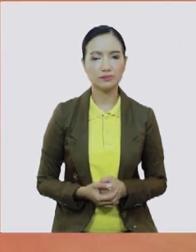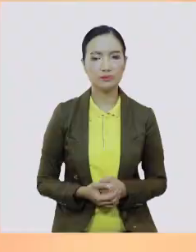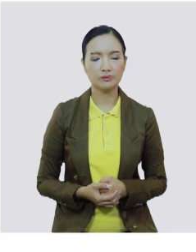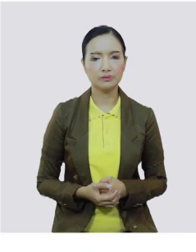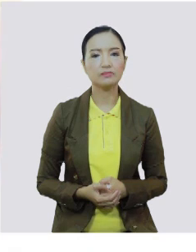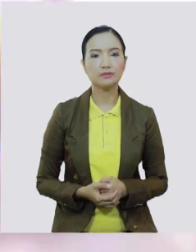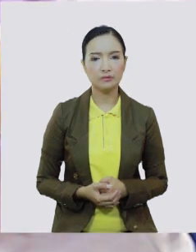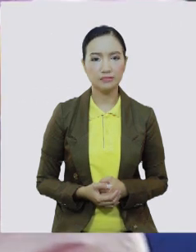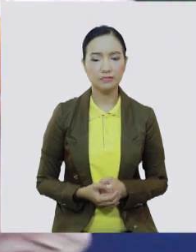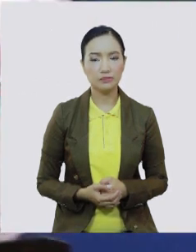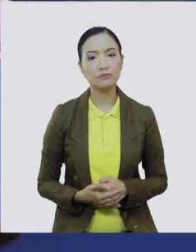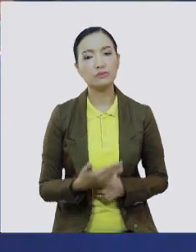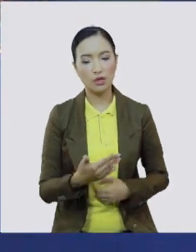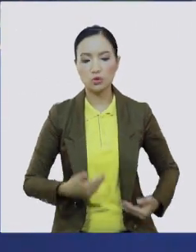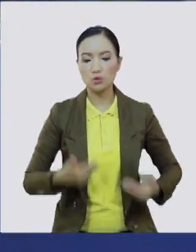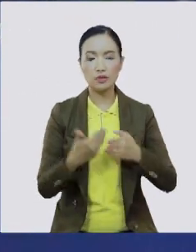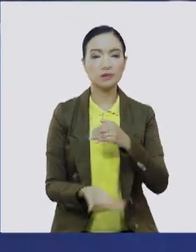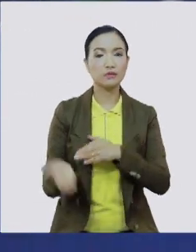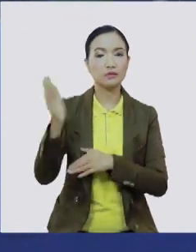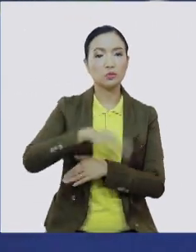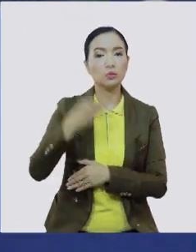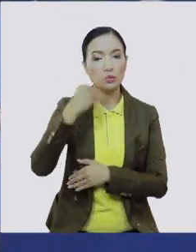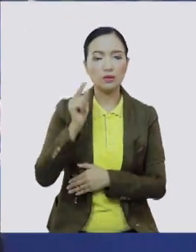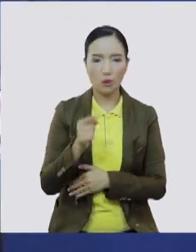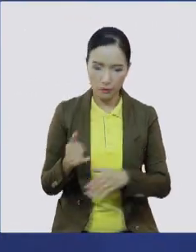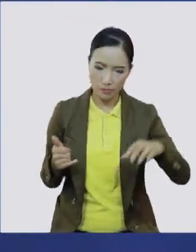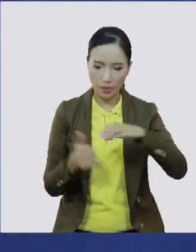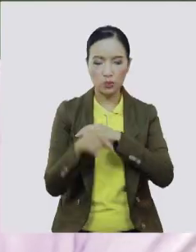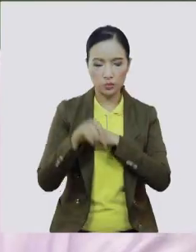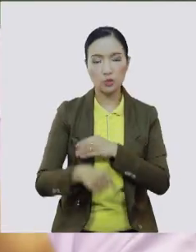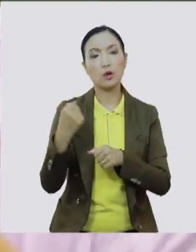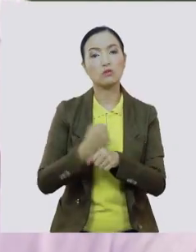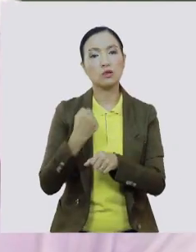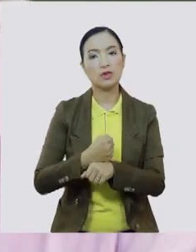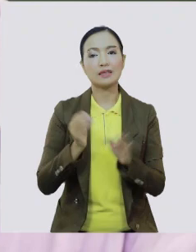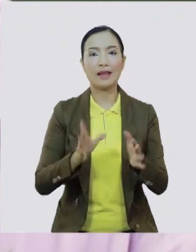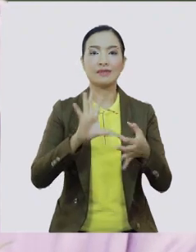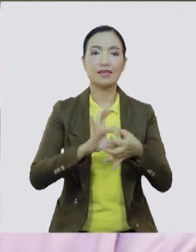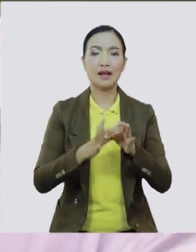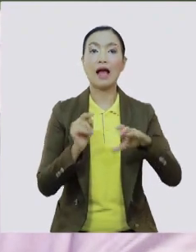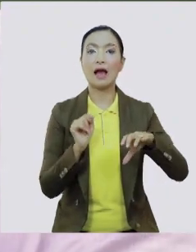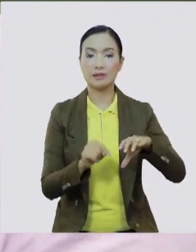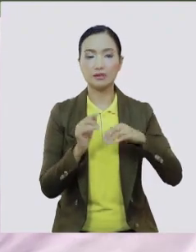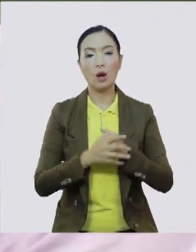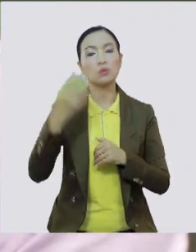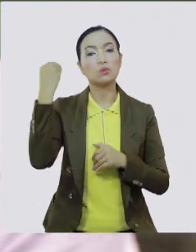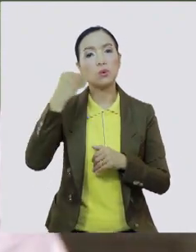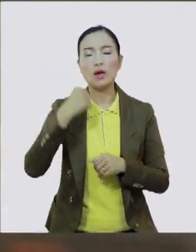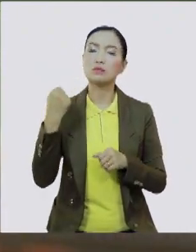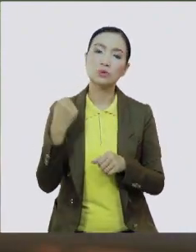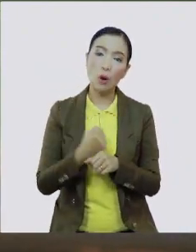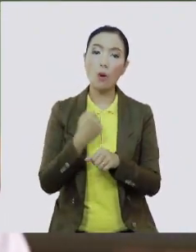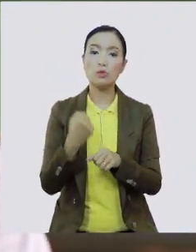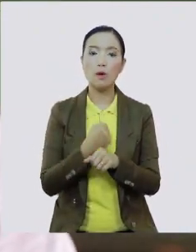เริ่มต้นนะครับชีวิตประจำวันของคุณหนึ่งช่วงนี้ก็คือการมาเก็บตัวฝึกซ้อมที่การกีฬาแห่งประเทศไทยแล้วก็ทุกวันนี้ก็ซ้